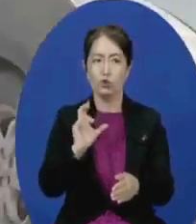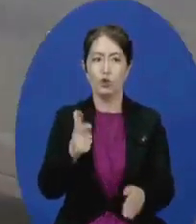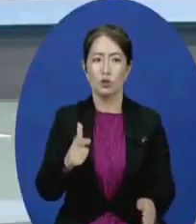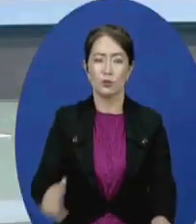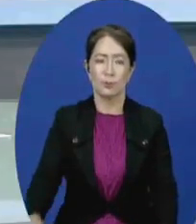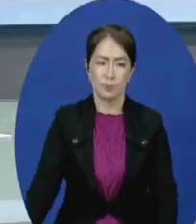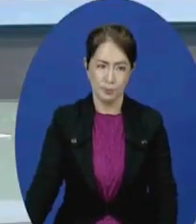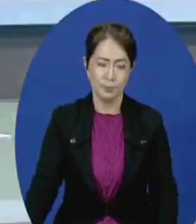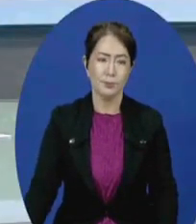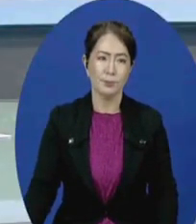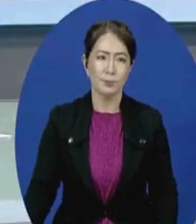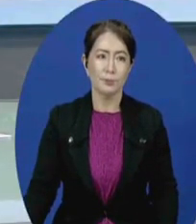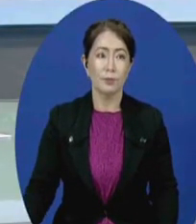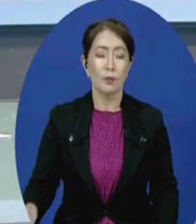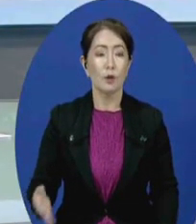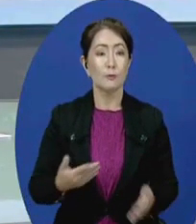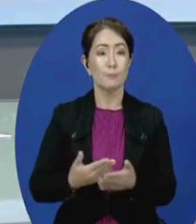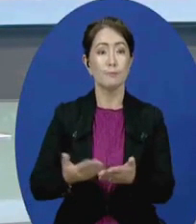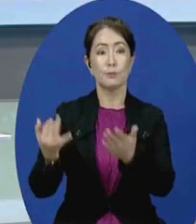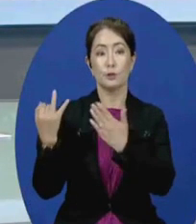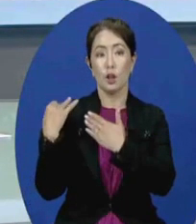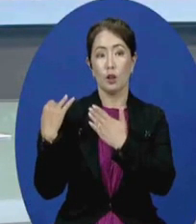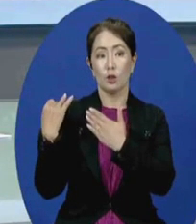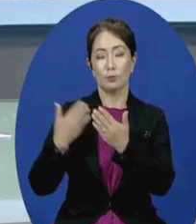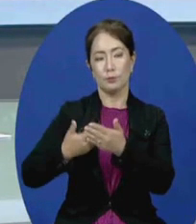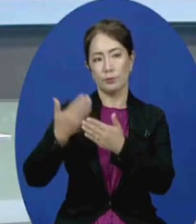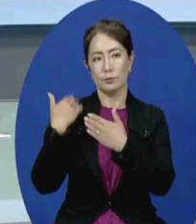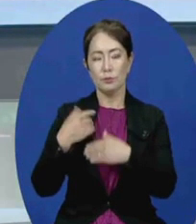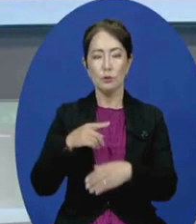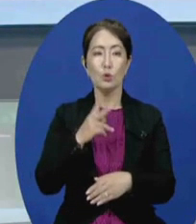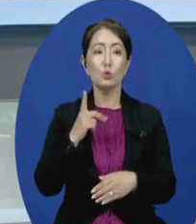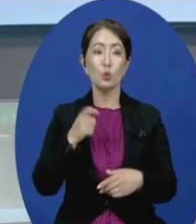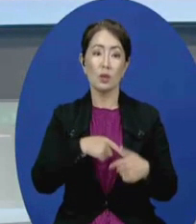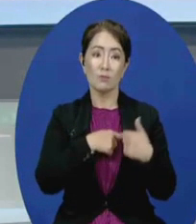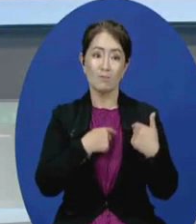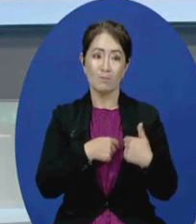Өнгөрсөн 7 хоног Чингэлтэй дүүргийн зүрх уулын фитнесийг буулгах гэж